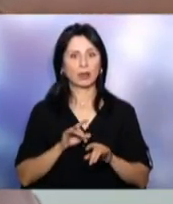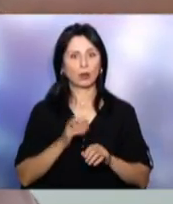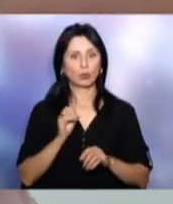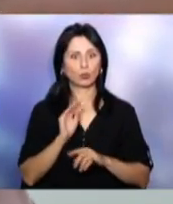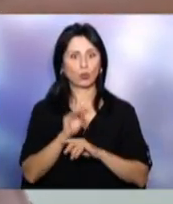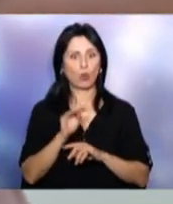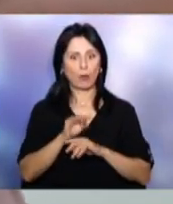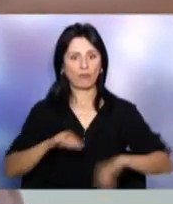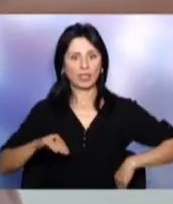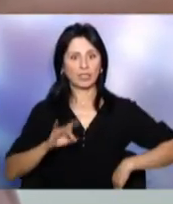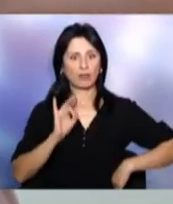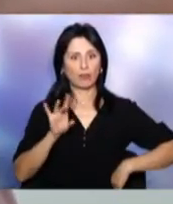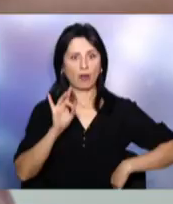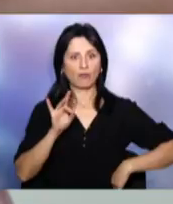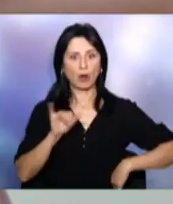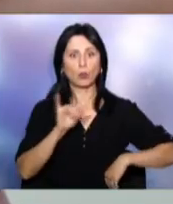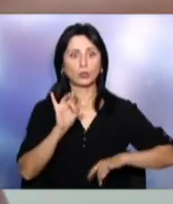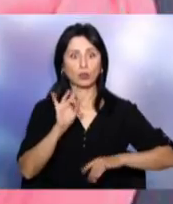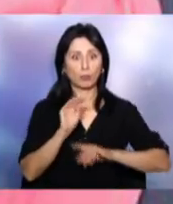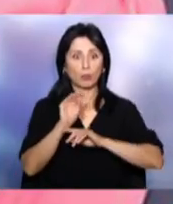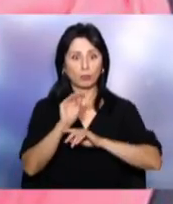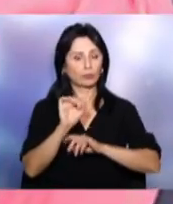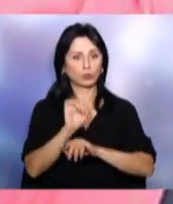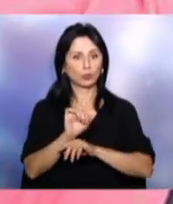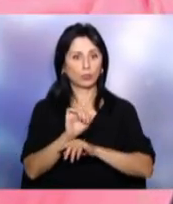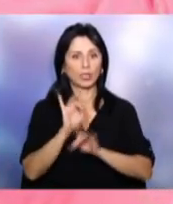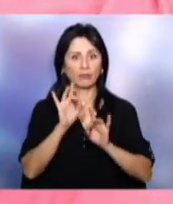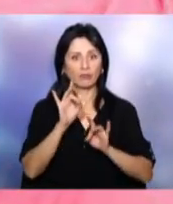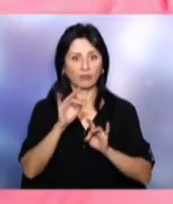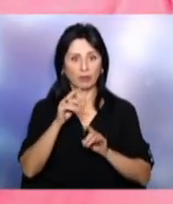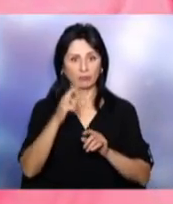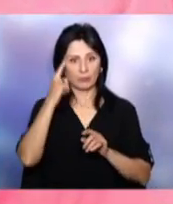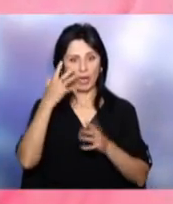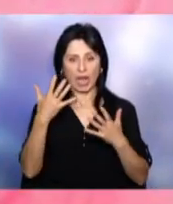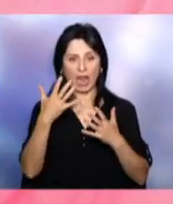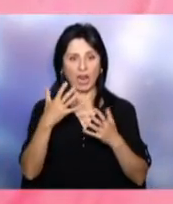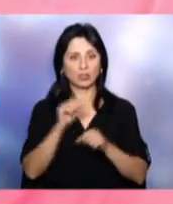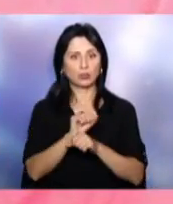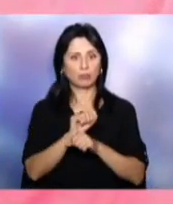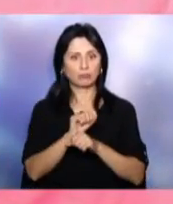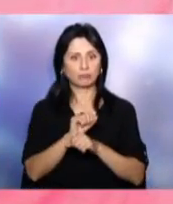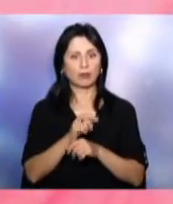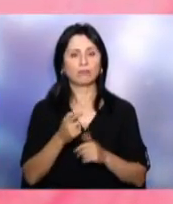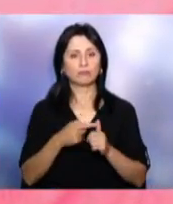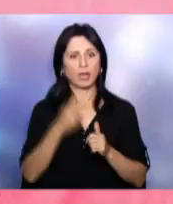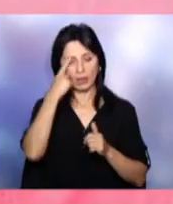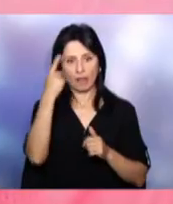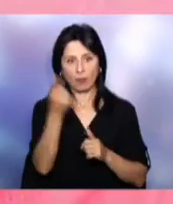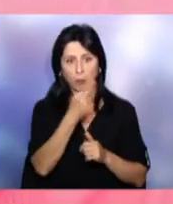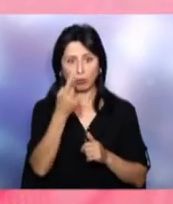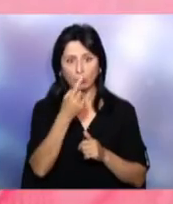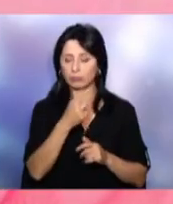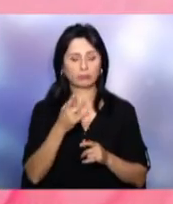ტკივილი წელის არეში ან კიდურებში. იგრძენით დაბუჟება ხელში. გაჩნდა თავბრუს